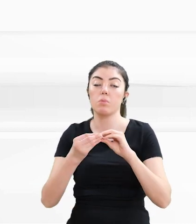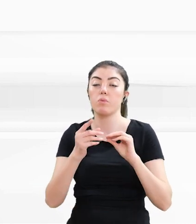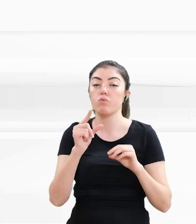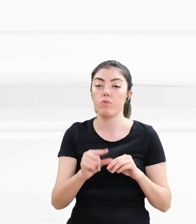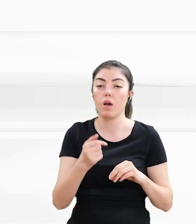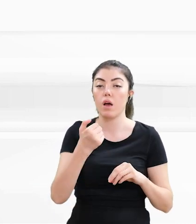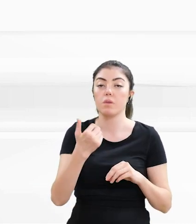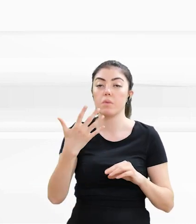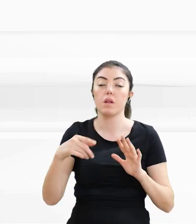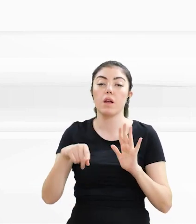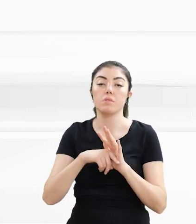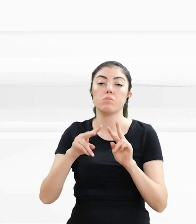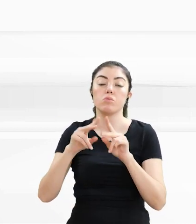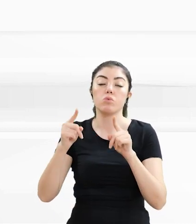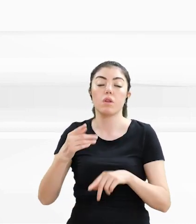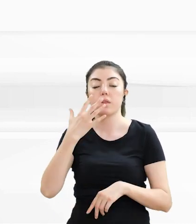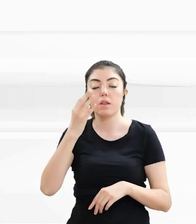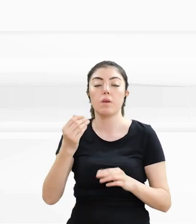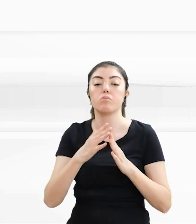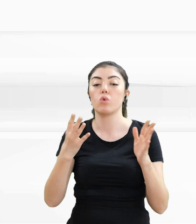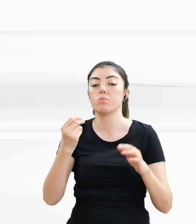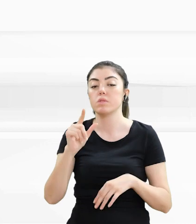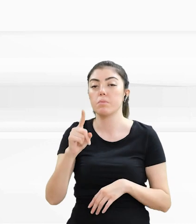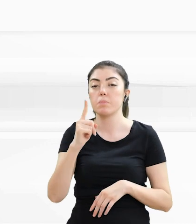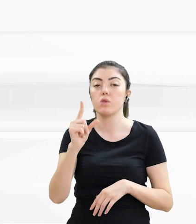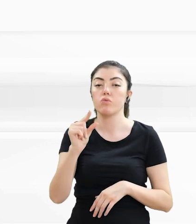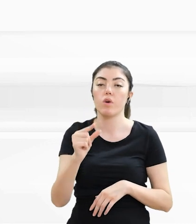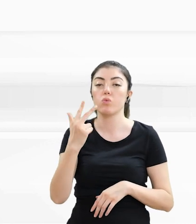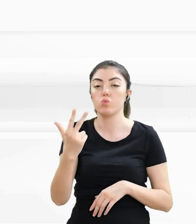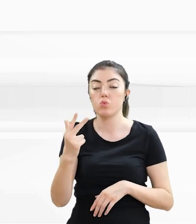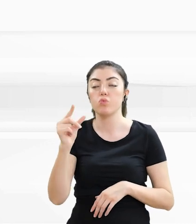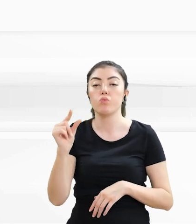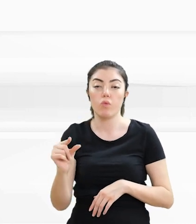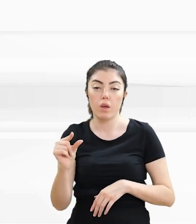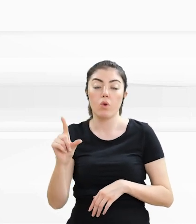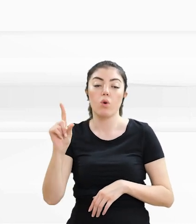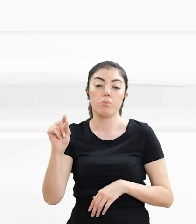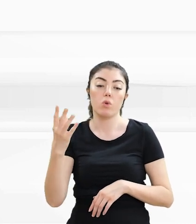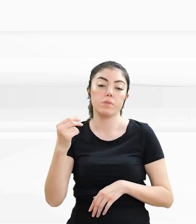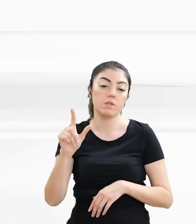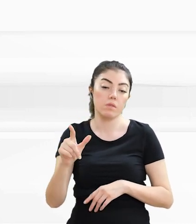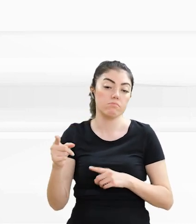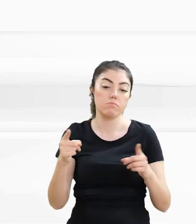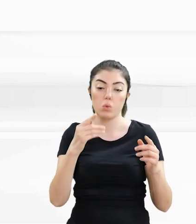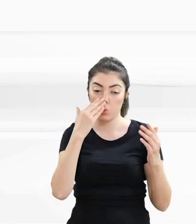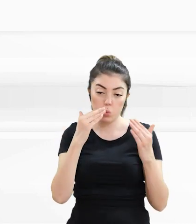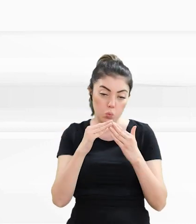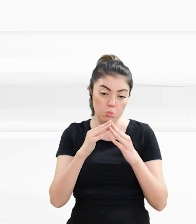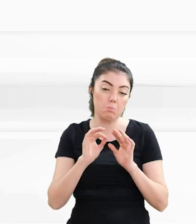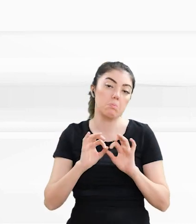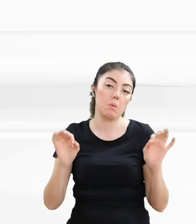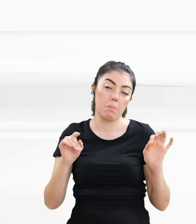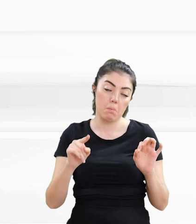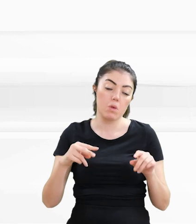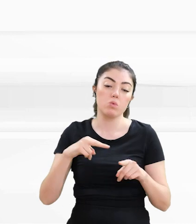toplamından küçük 6 ile 5'in farkının mutlak değerinden büyük olacak Yani bir küçüktür 3 O da küçüktür 11 olacak diğer